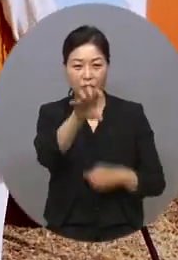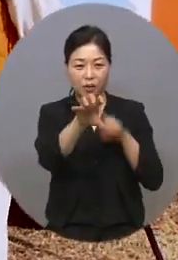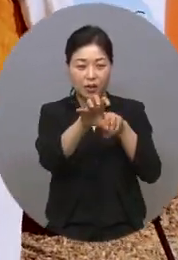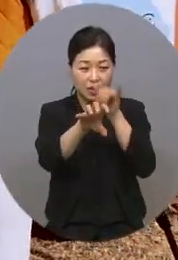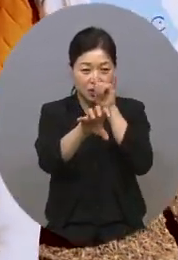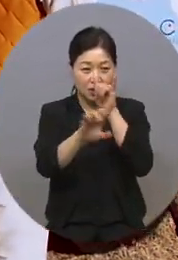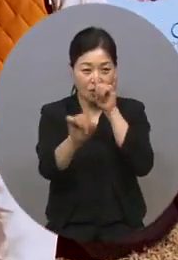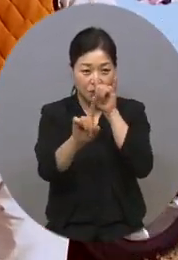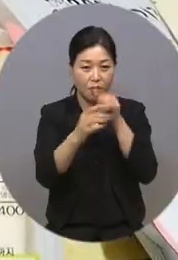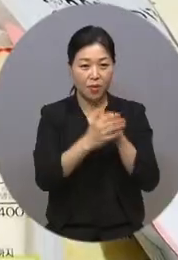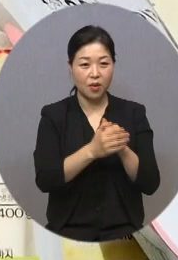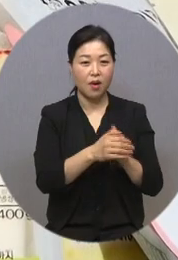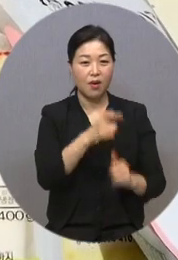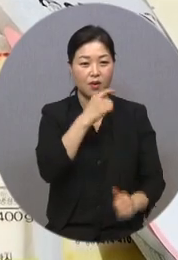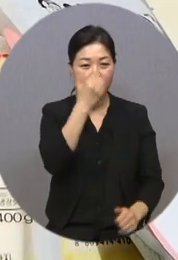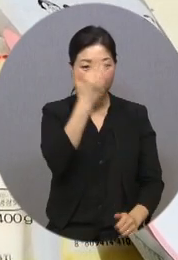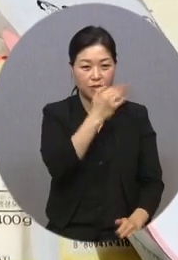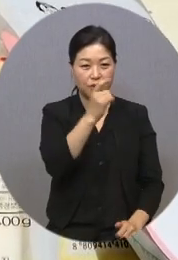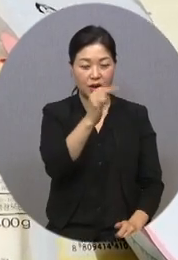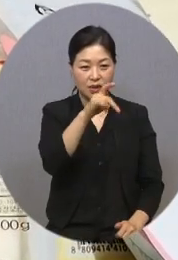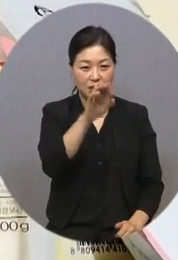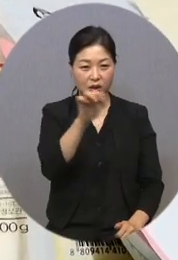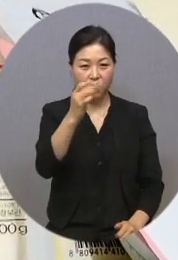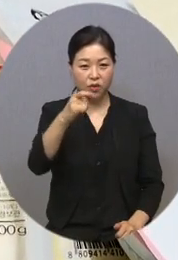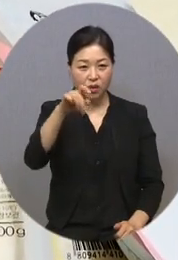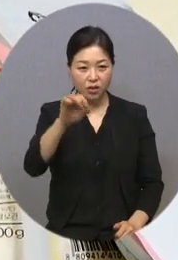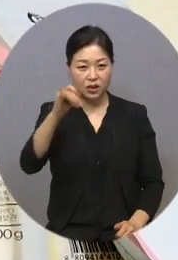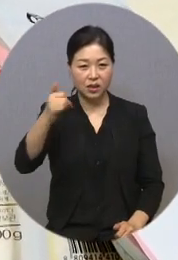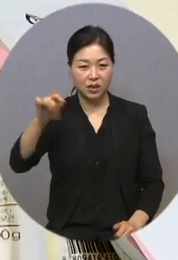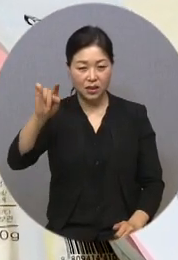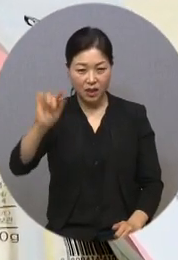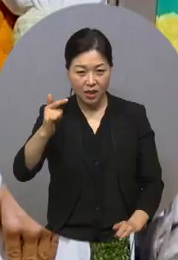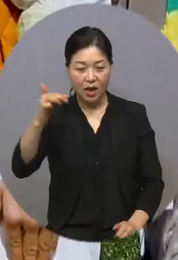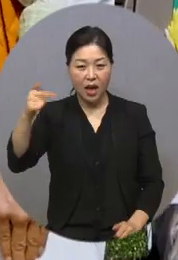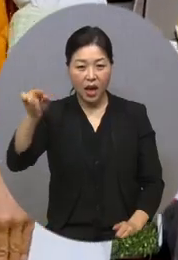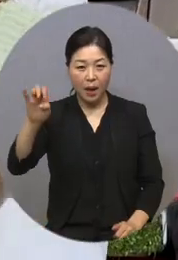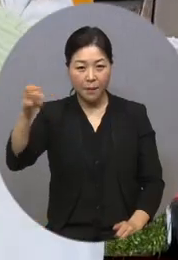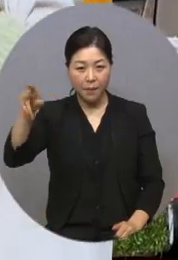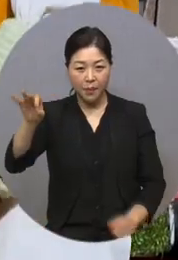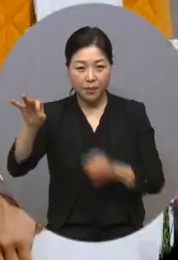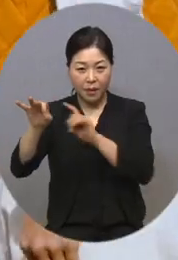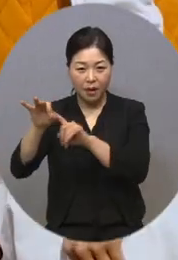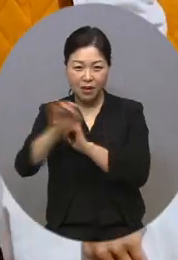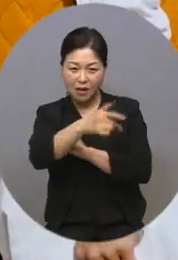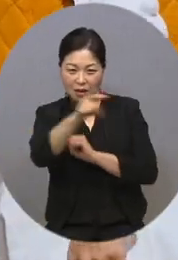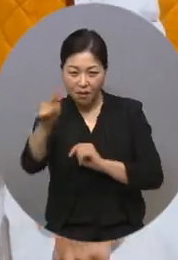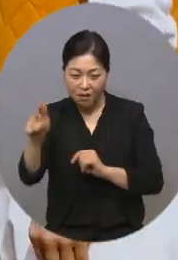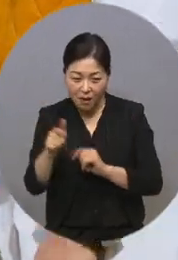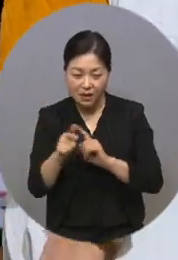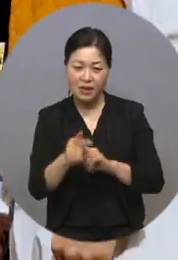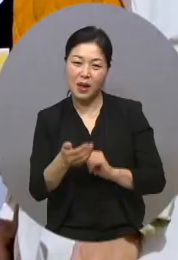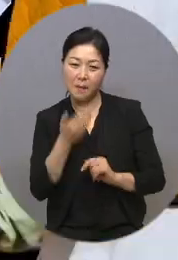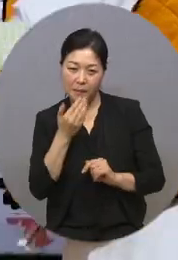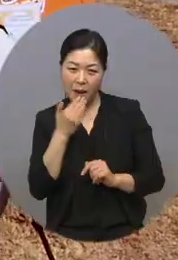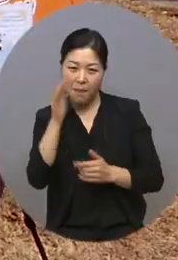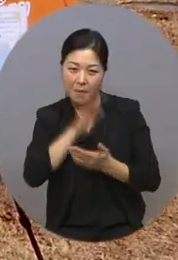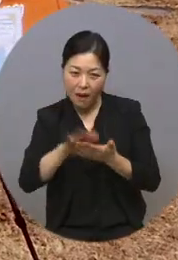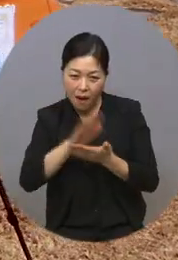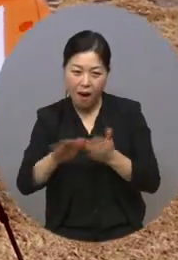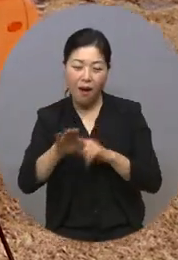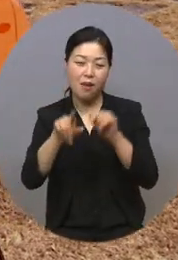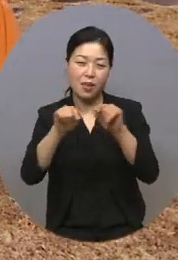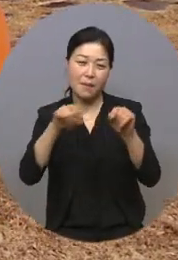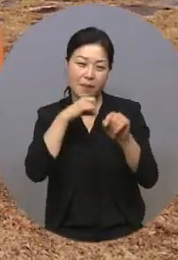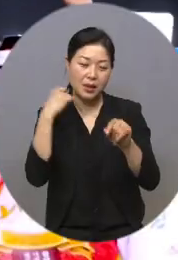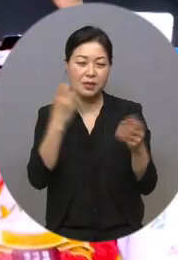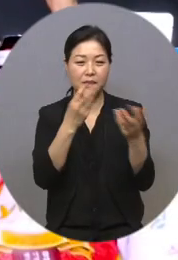광양 고흥 지난 한평에 밥도둑들이 여러분을 딱 기다리고 있다는 거. 제주입니다. 여기서 박수 세 번 시작. 하나